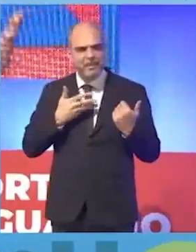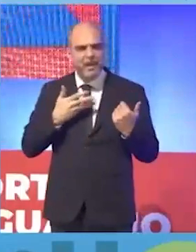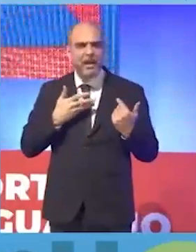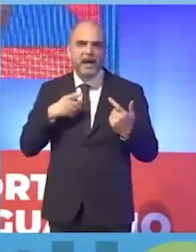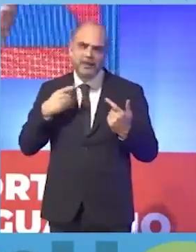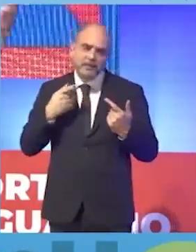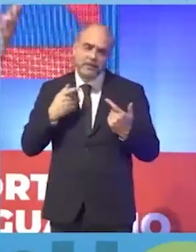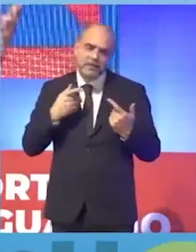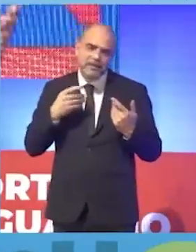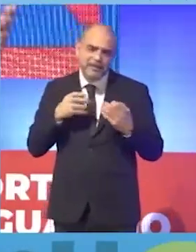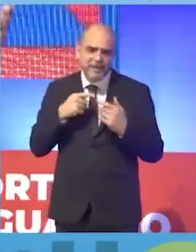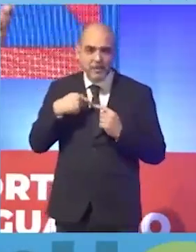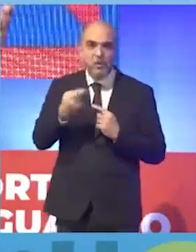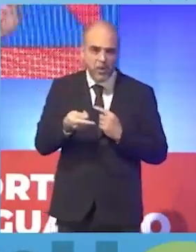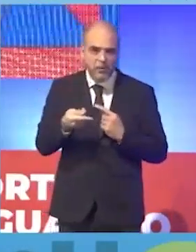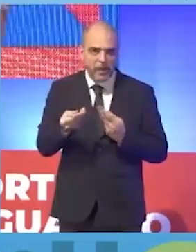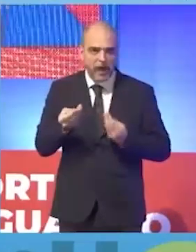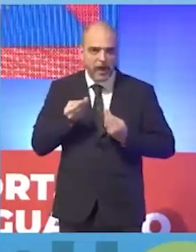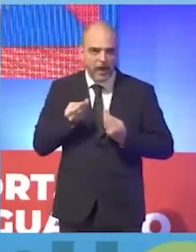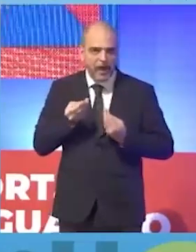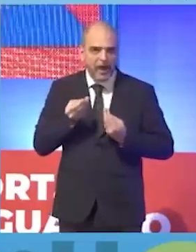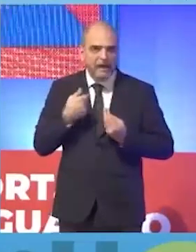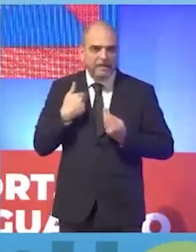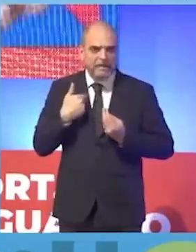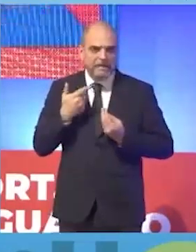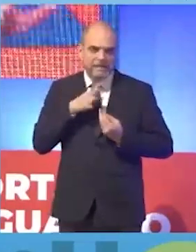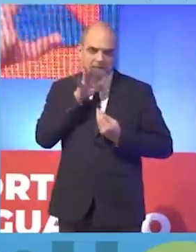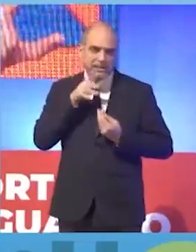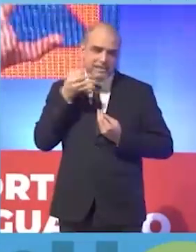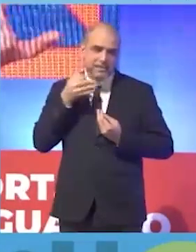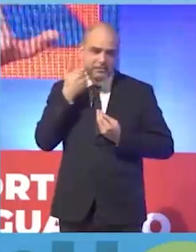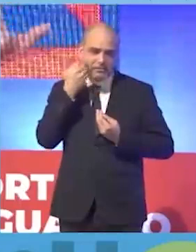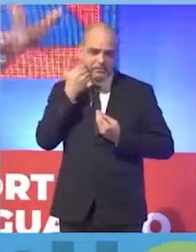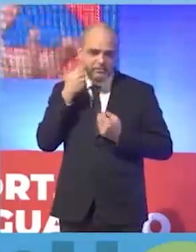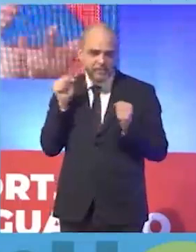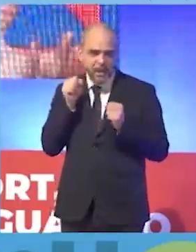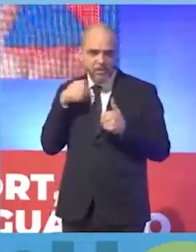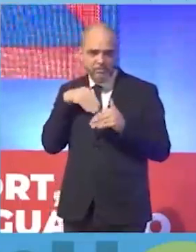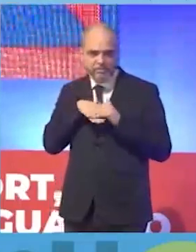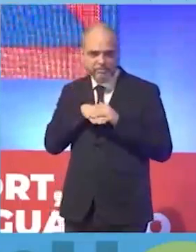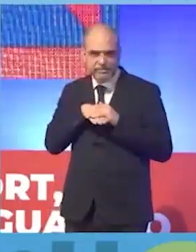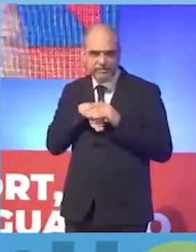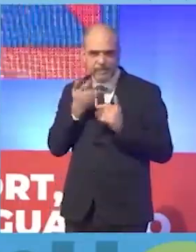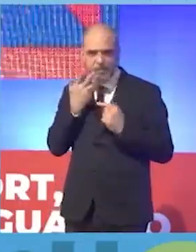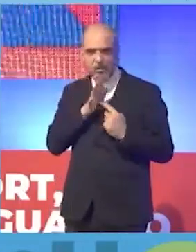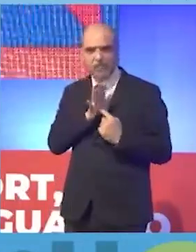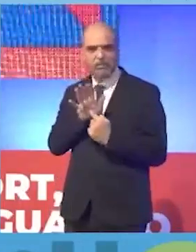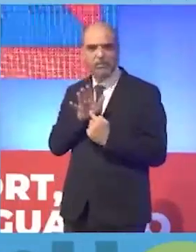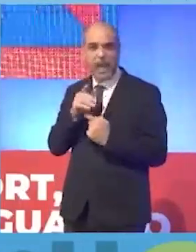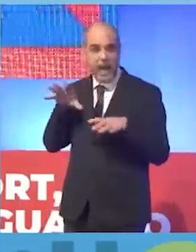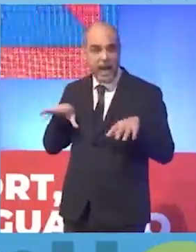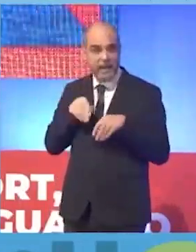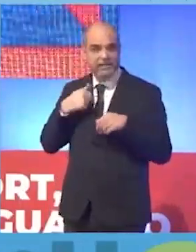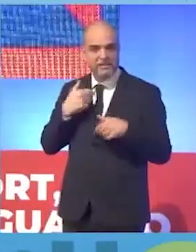si tende magari ad essere un po' schivi, a non volerla mostrare immediatamente. Infatti all'inizio avevo una cover che